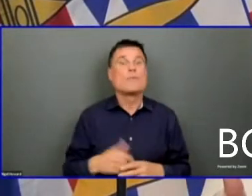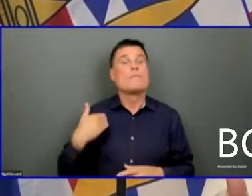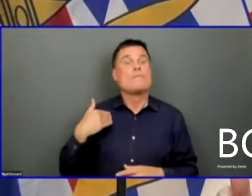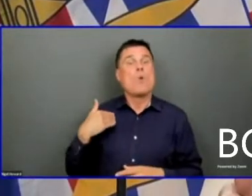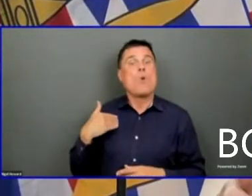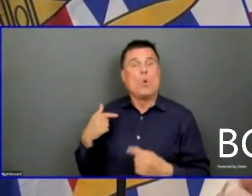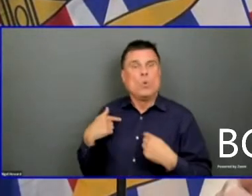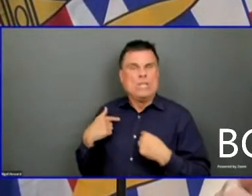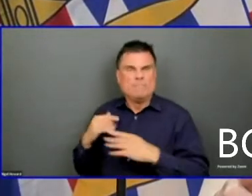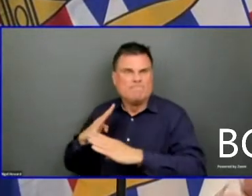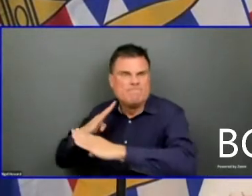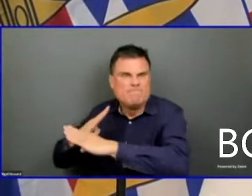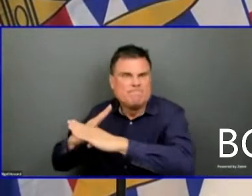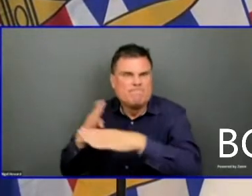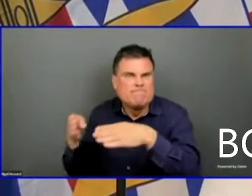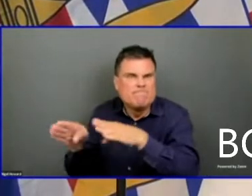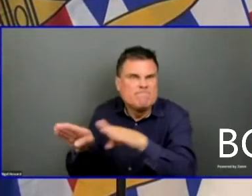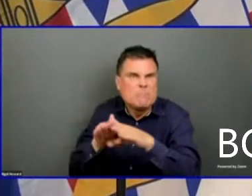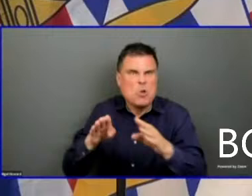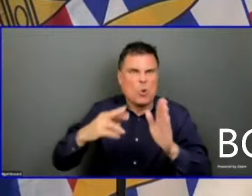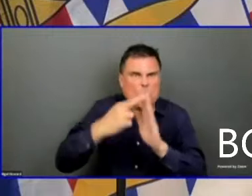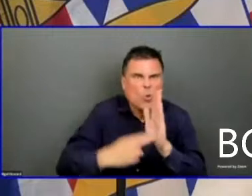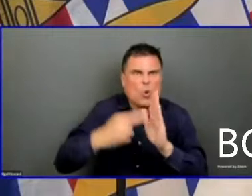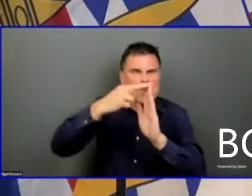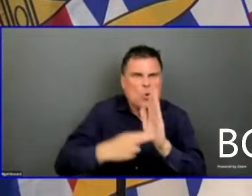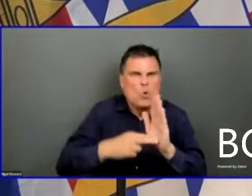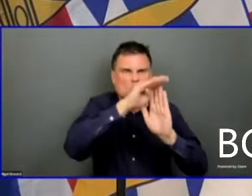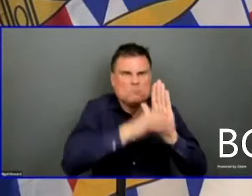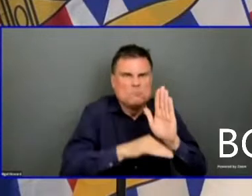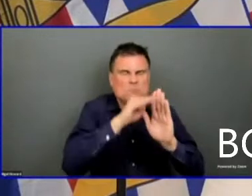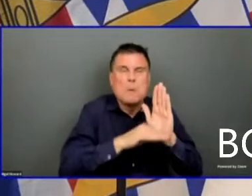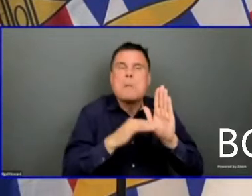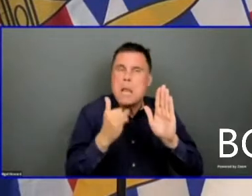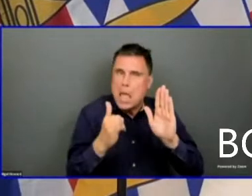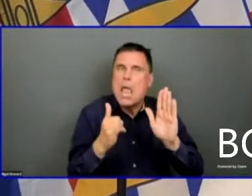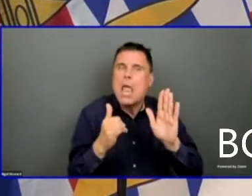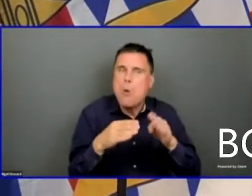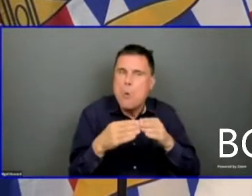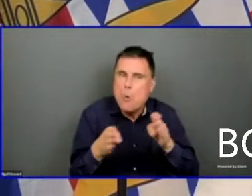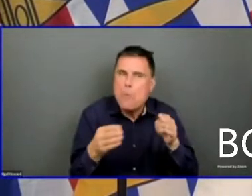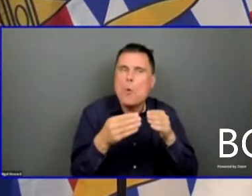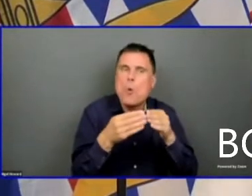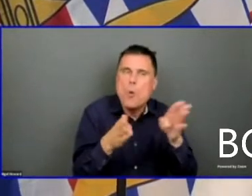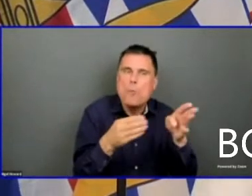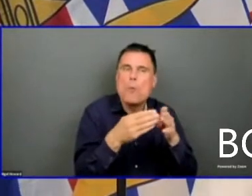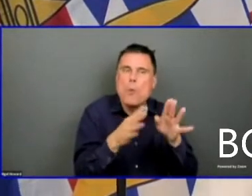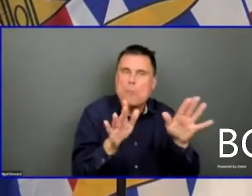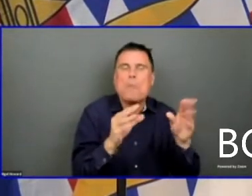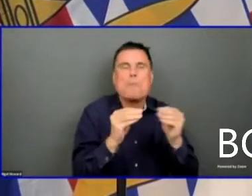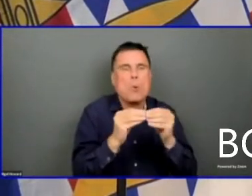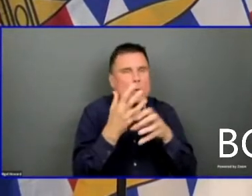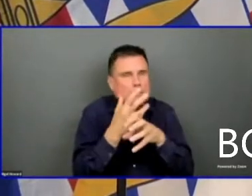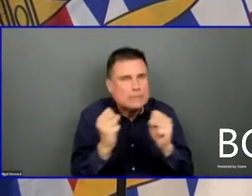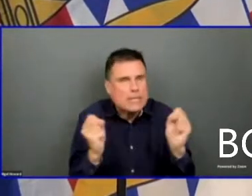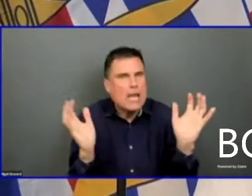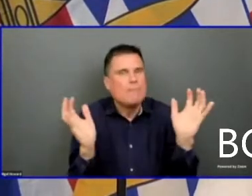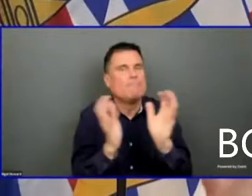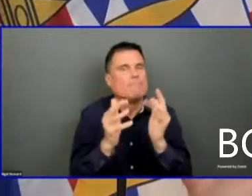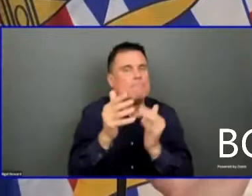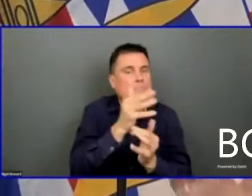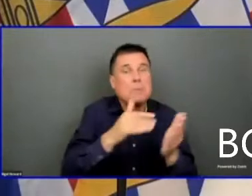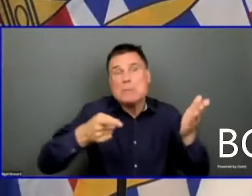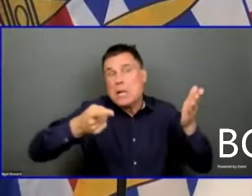所以这样的话，我们呢能够使得更加安全，同时呢，让我们的限制令逐渐取